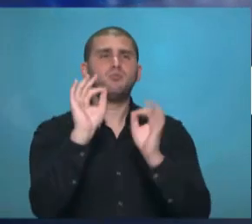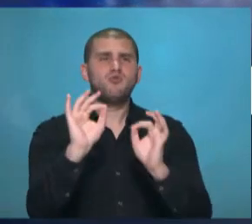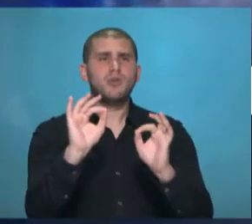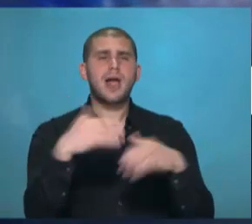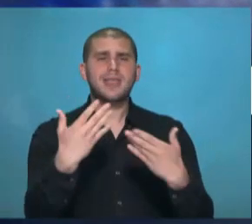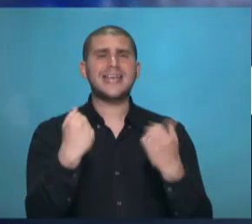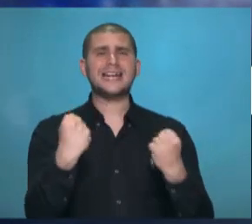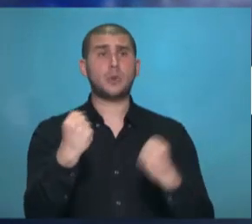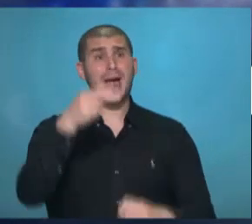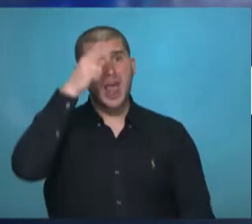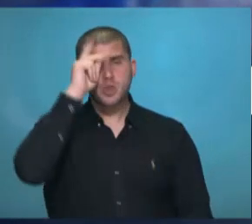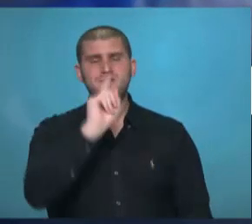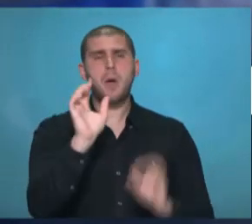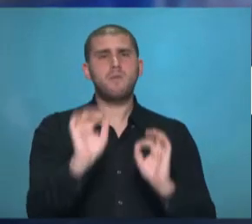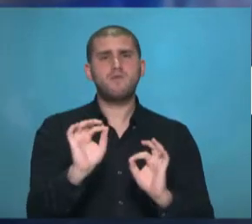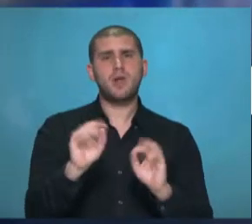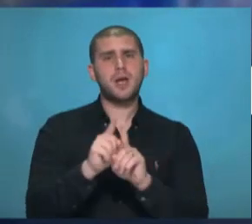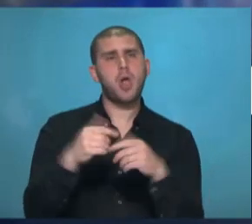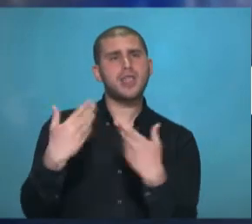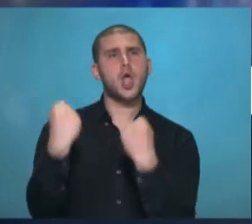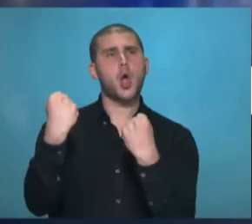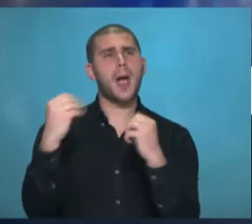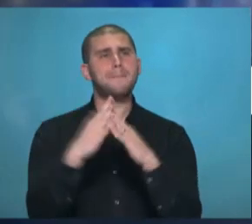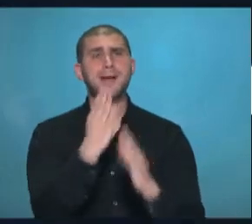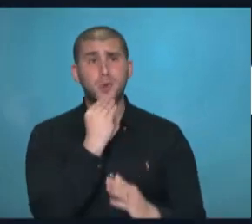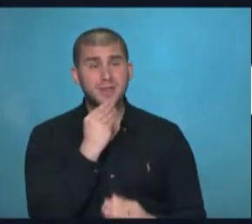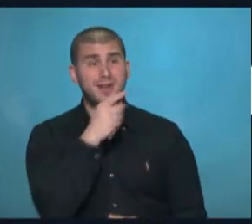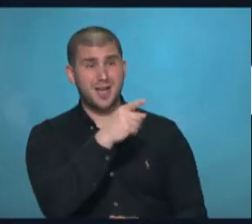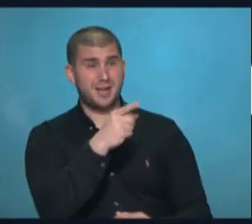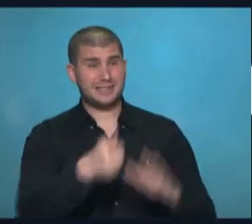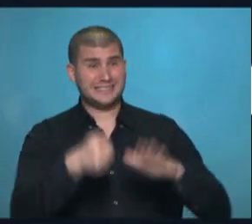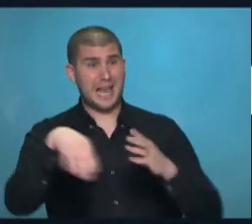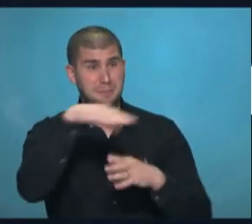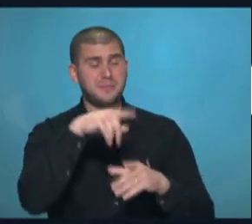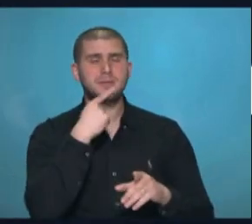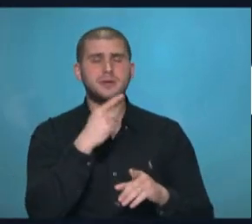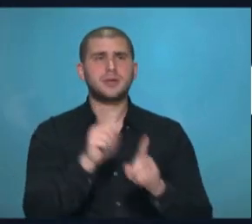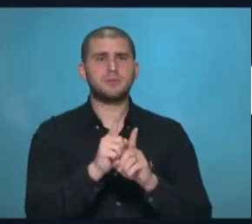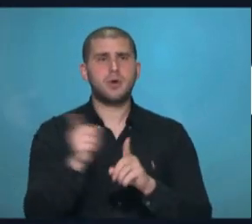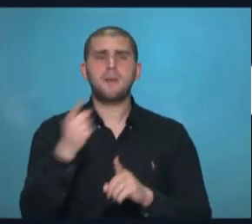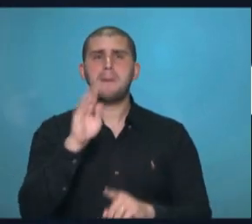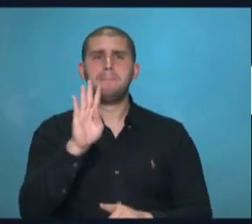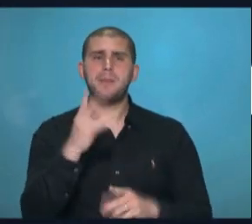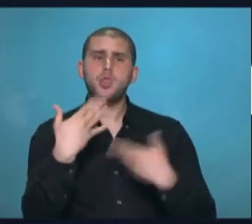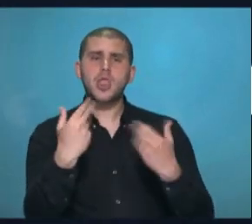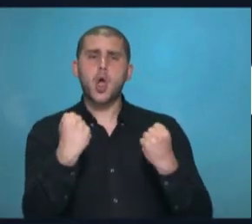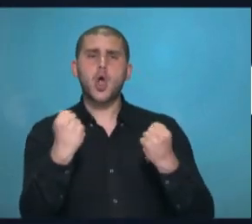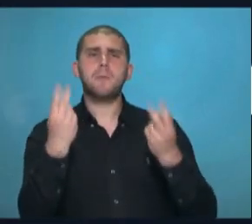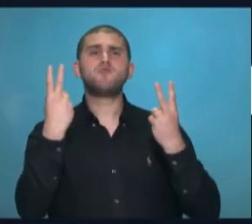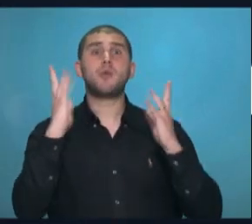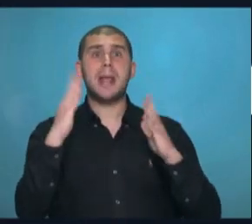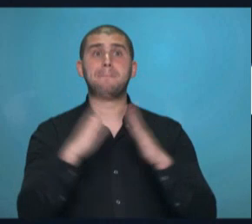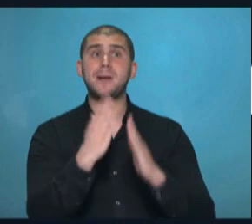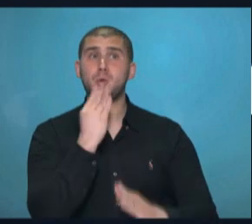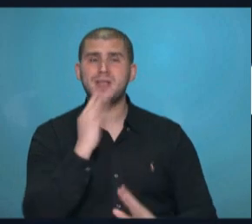את הליכוד ולא כדי לחזק את הבית היהודי. ולטענתם במהלך הזה נתניהו מחזק באופן משמעותי את הבית היהודי